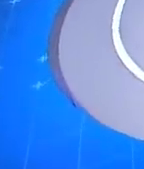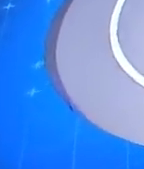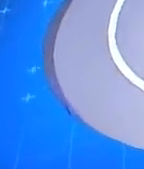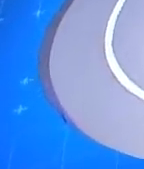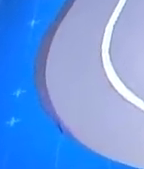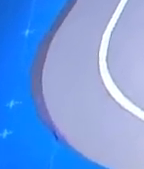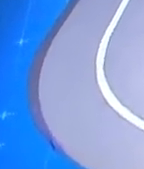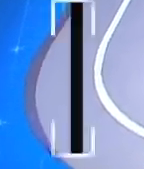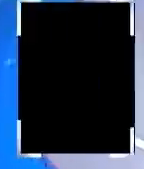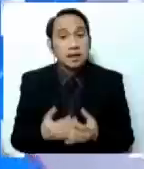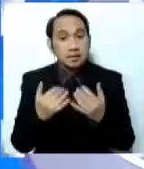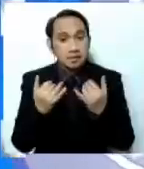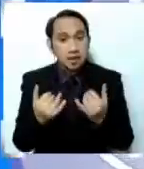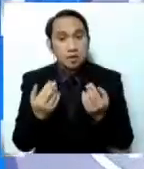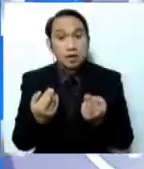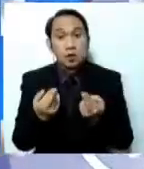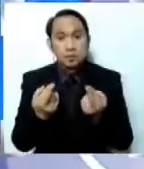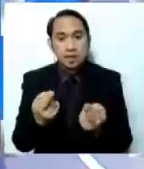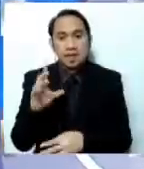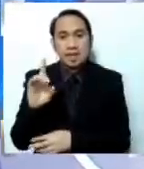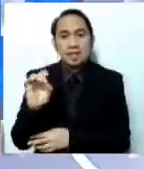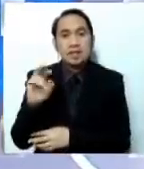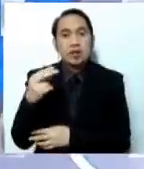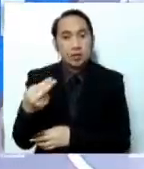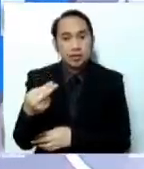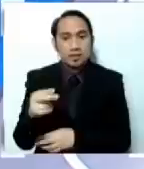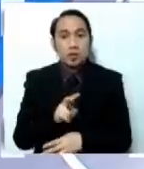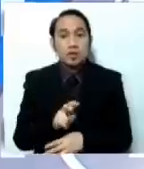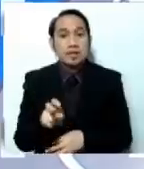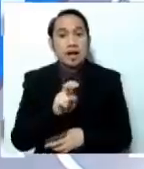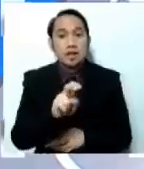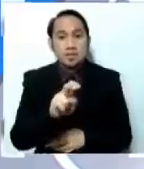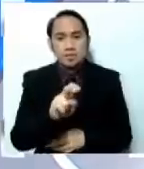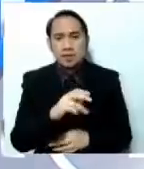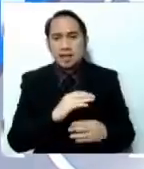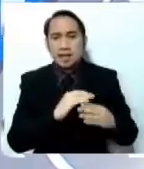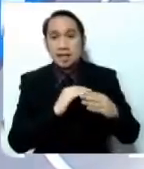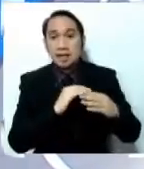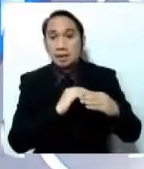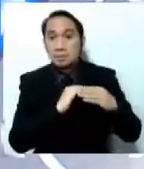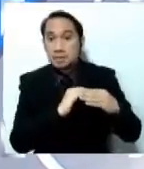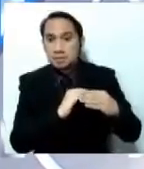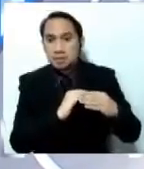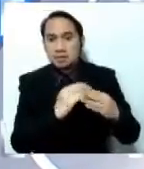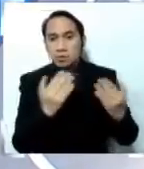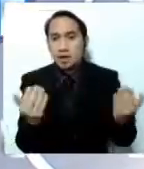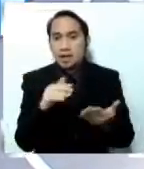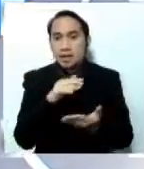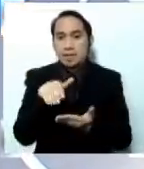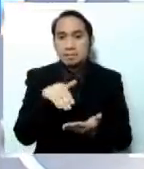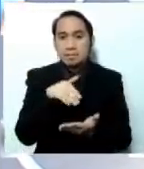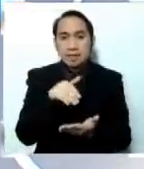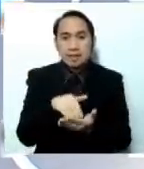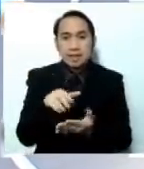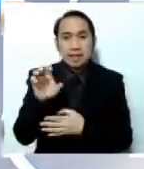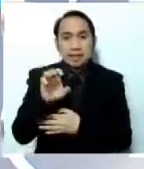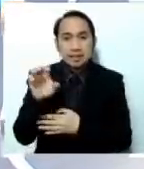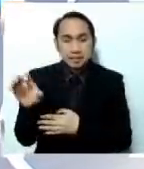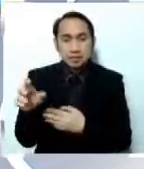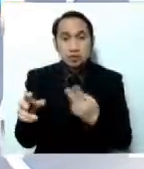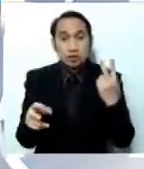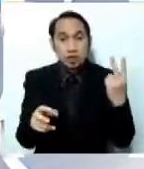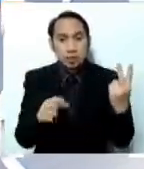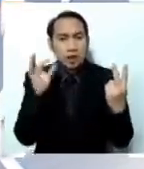Ika, nire-recommenda ng DOH ang travel restriction sa Middle East na pinanggalingan ng dalawang Pinoy na nagpositibo sa bago